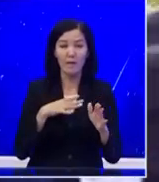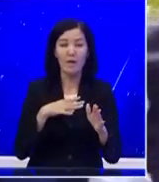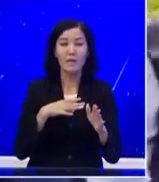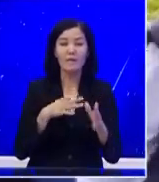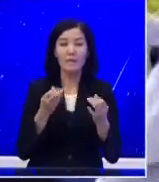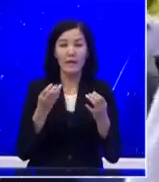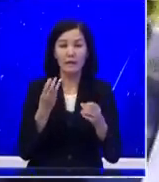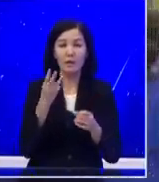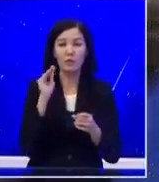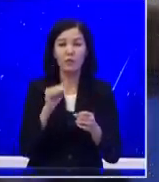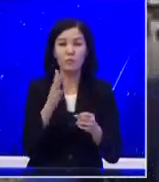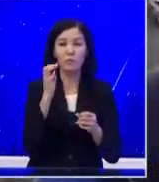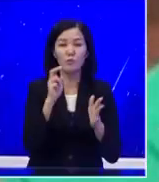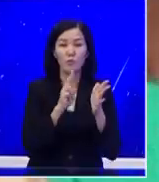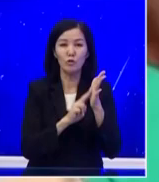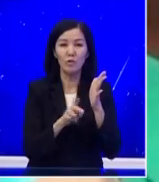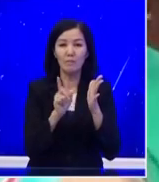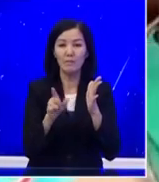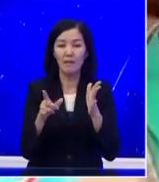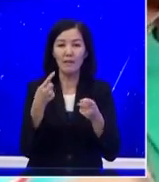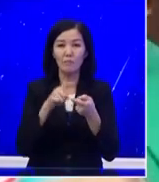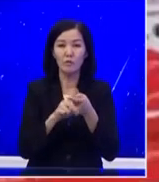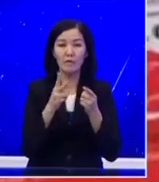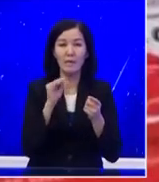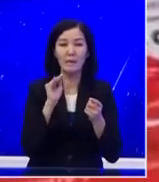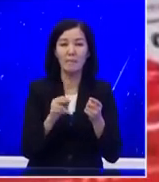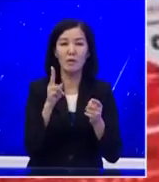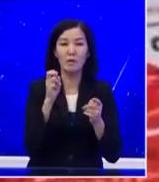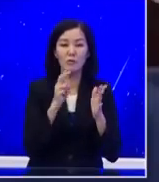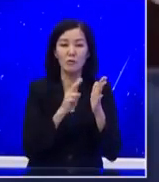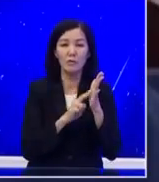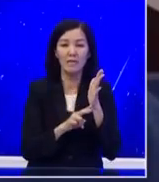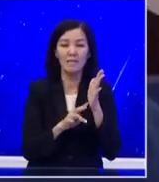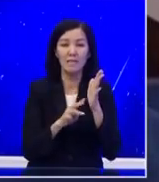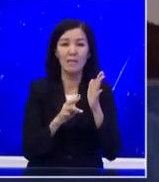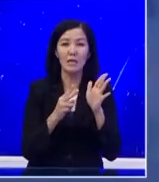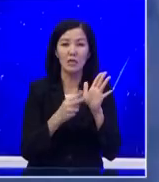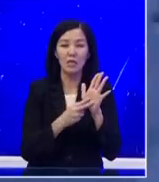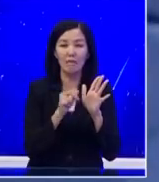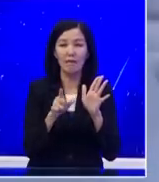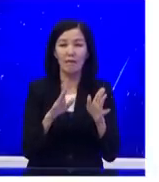оны 3470 адам жұқтырып, 2287-сі қайтыс болған.